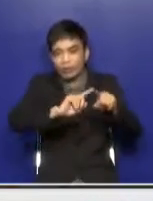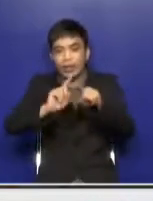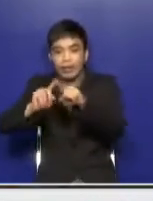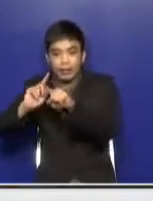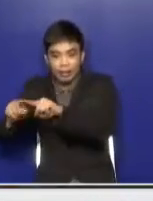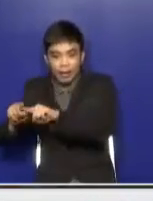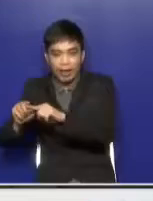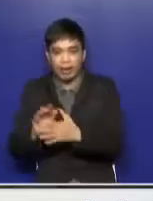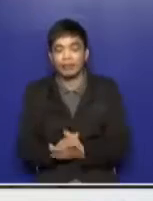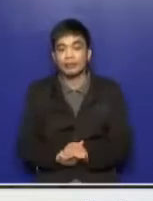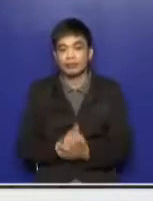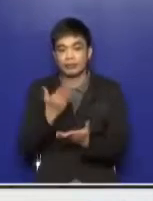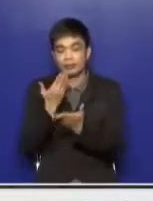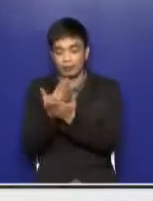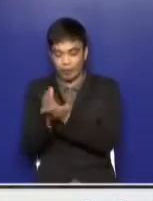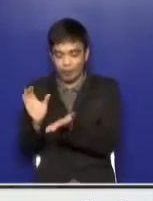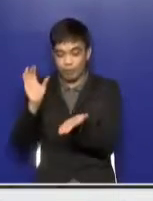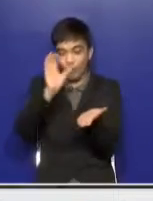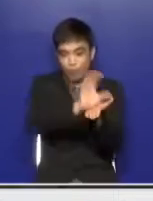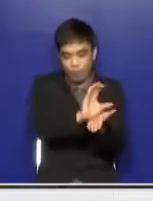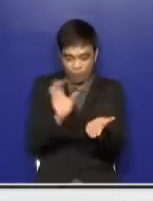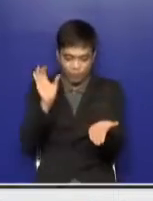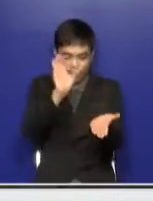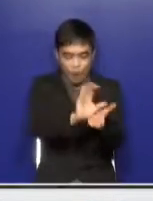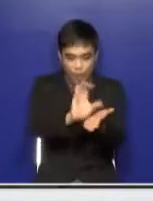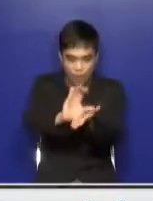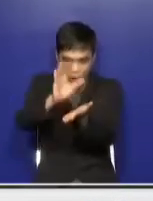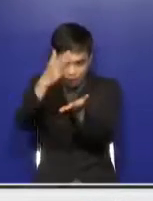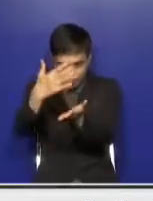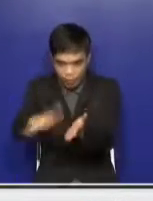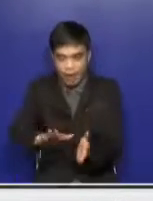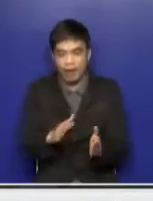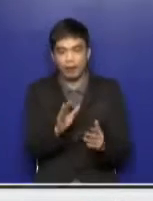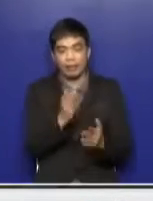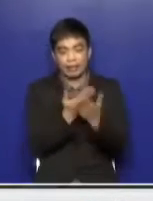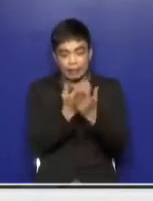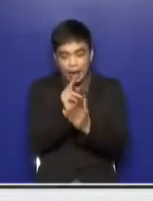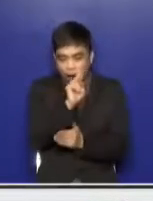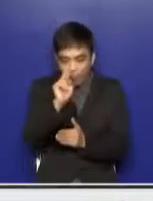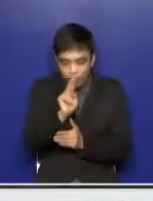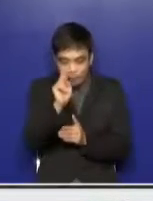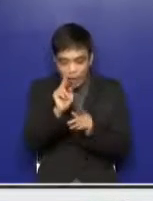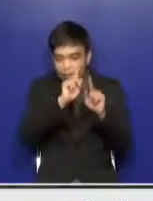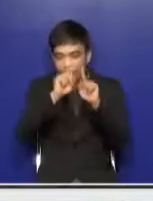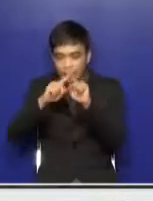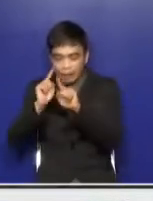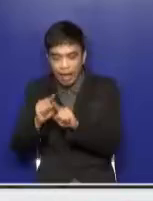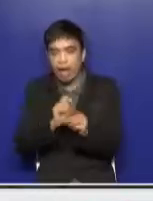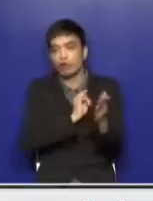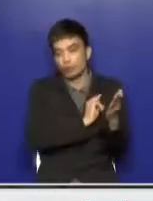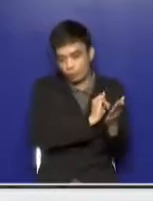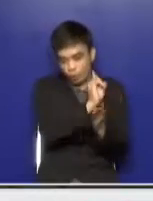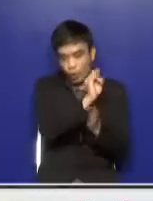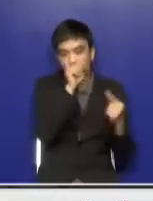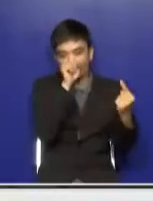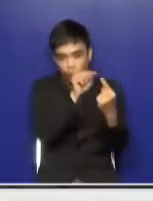การใช้งบประมาณบางท้องที่ใช้งบประมาณไปโดยถูกต้องแต่ถู